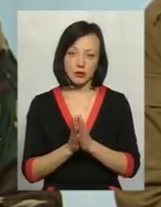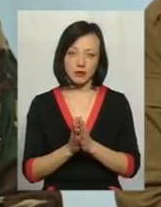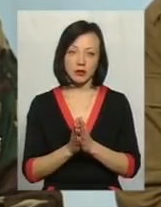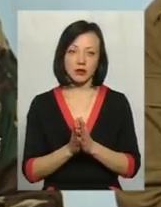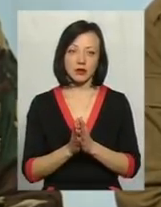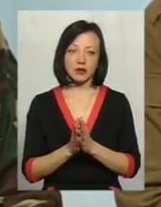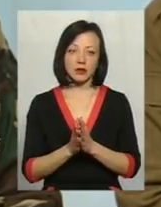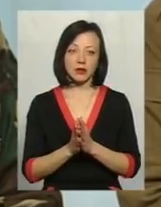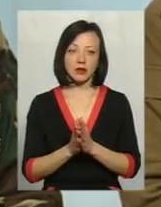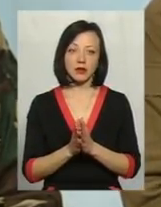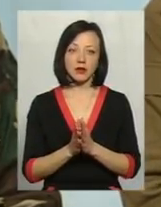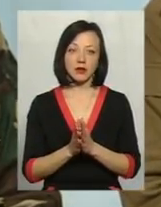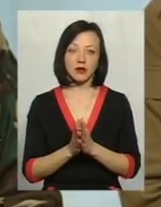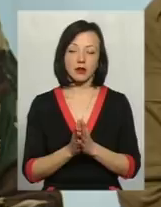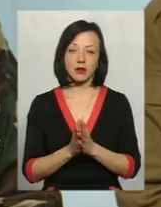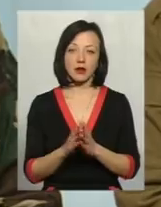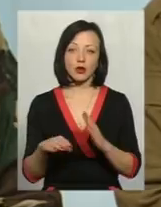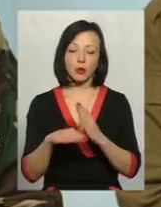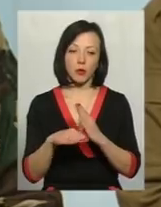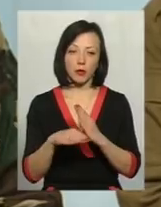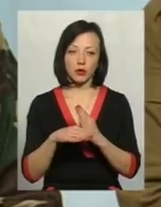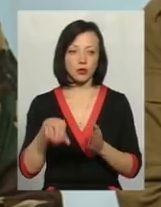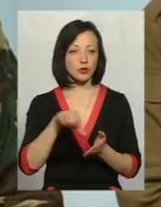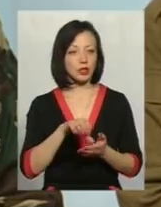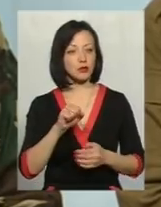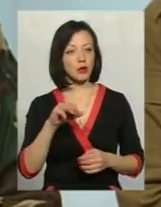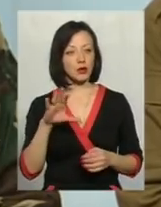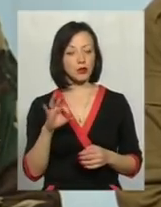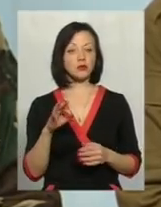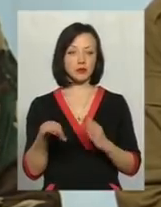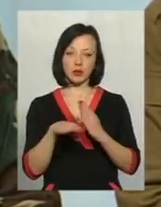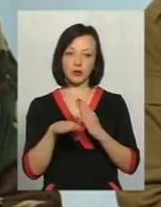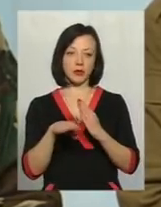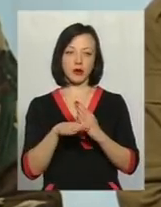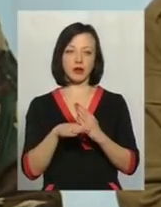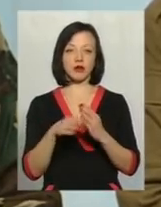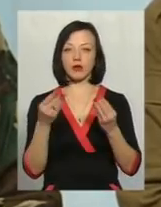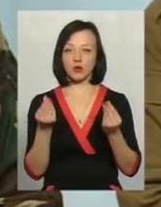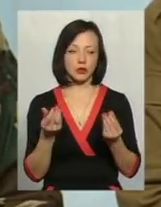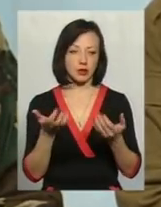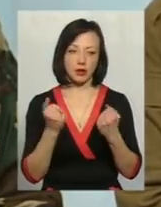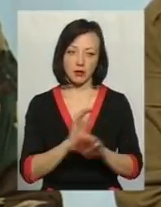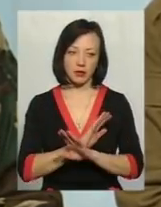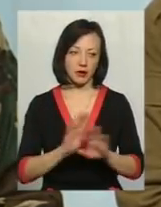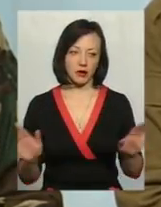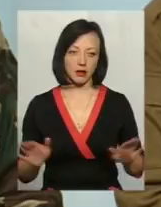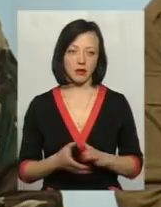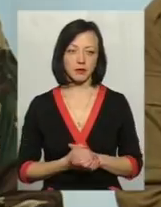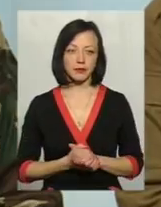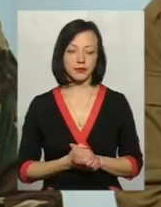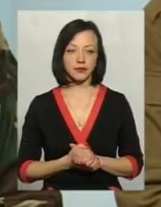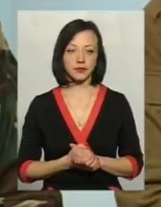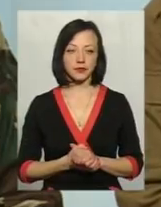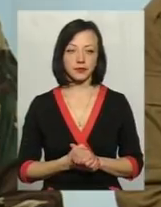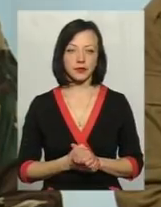до організації афганців допомогти атошнику. Допомагали, ні коштів нічого не брали, нічого. Так,